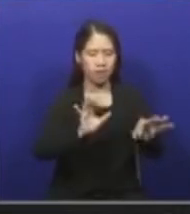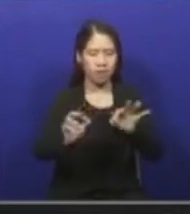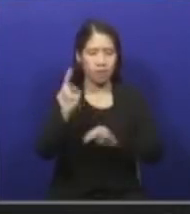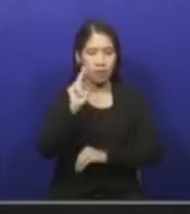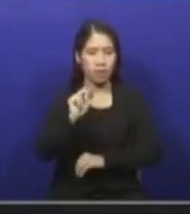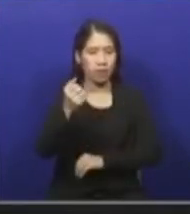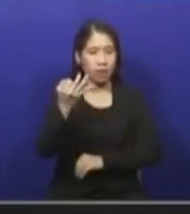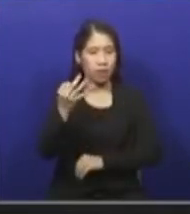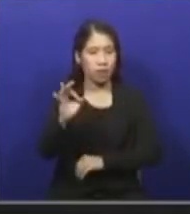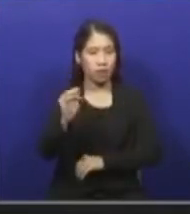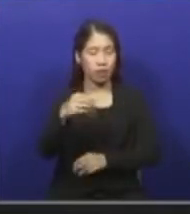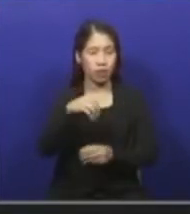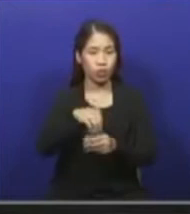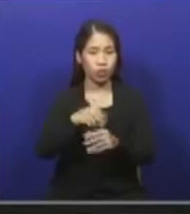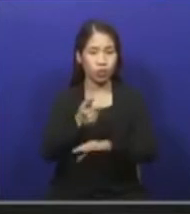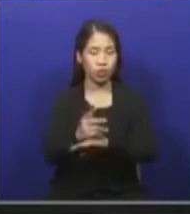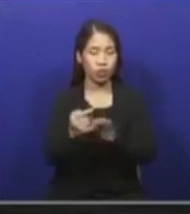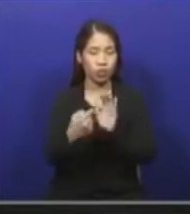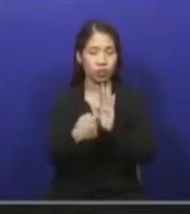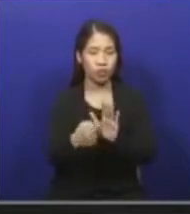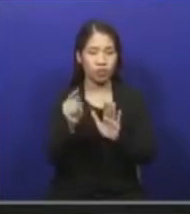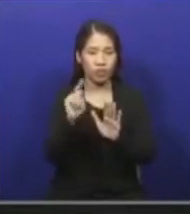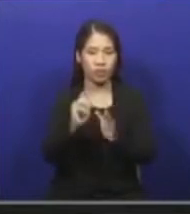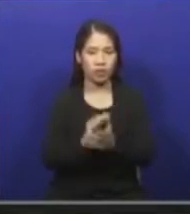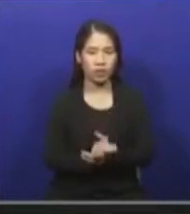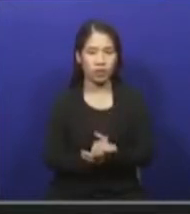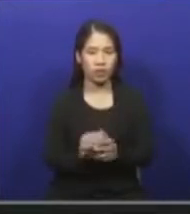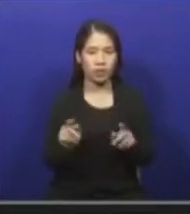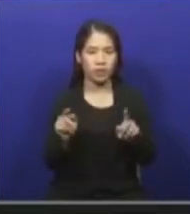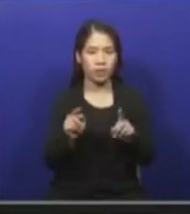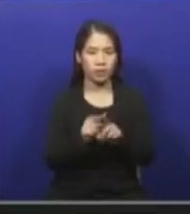อยู่มากมายในอินเทอร์เน็ตยกตัวอย่างเช่นหน้าปัดภาพรว